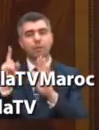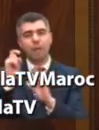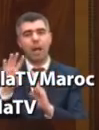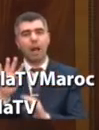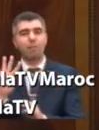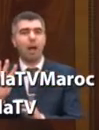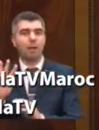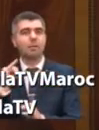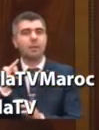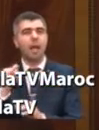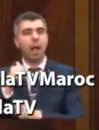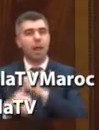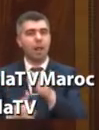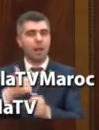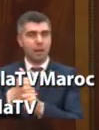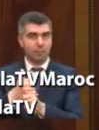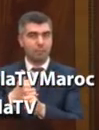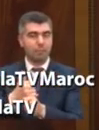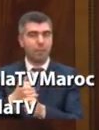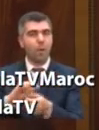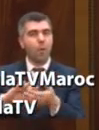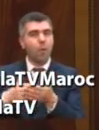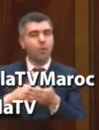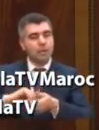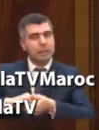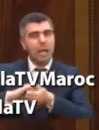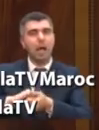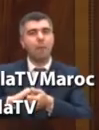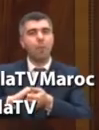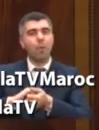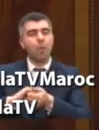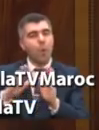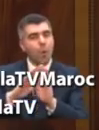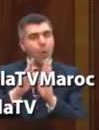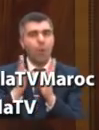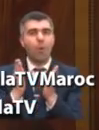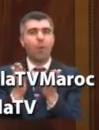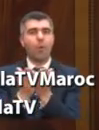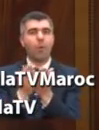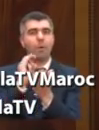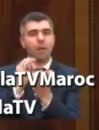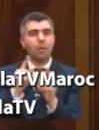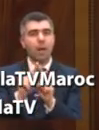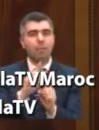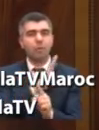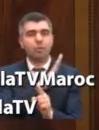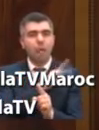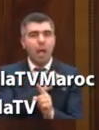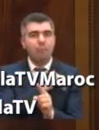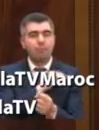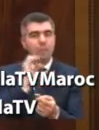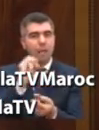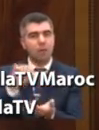نجدد دعمنا المطلق وتضامننا الكامل مع نضالات الشعب الفلسطيني البطل